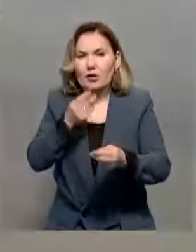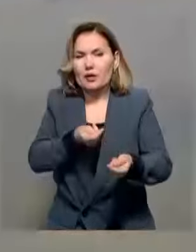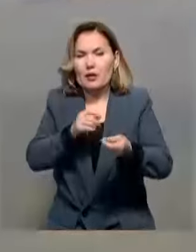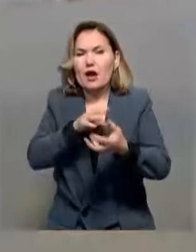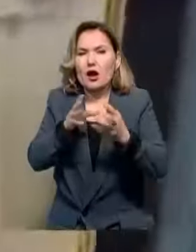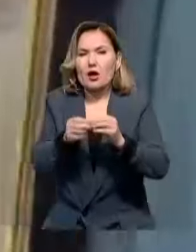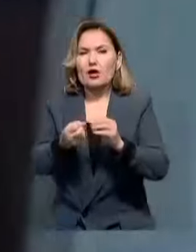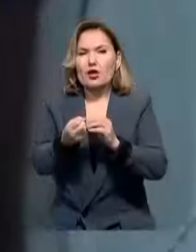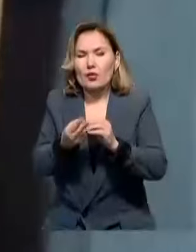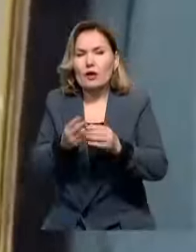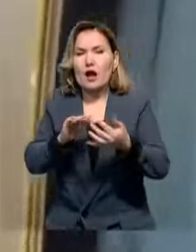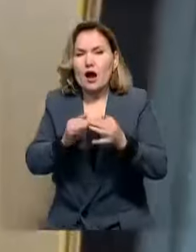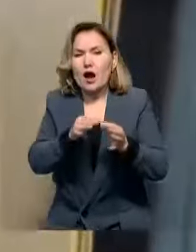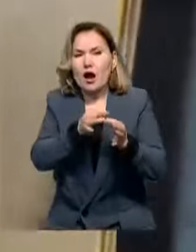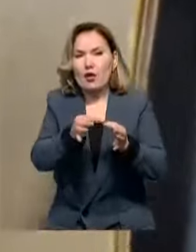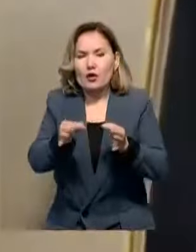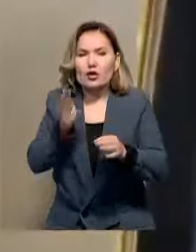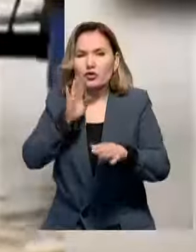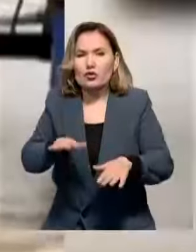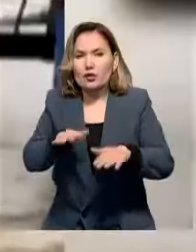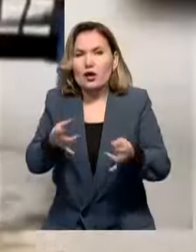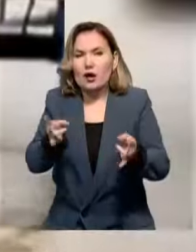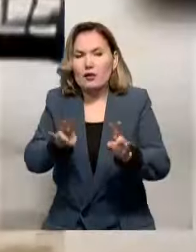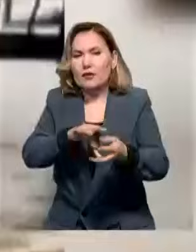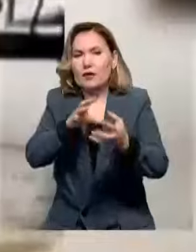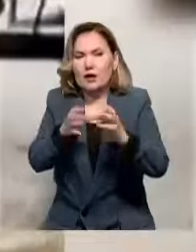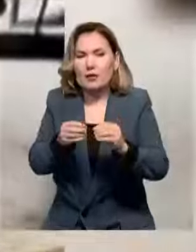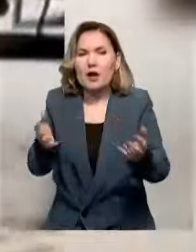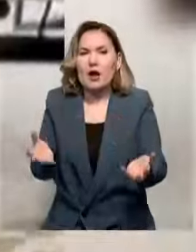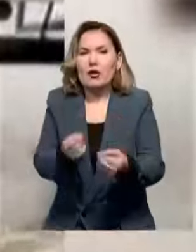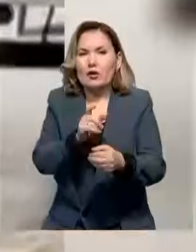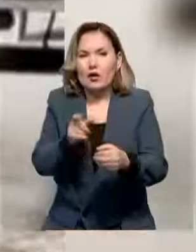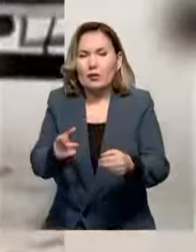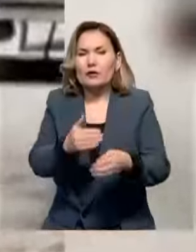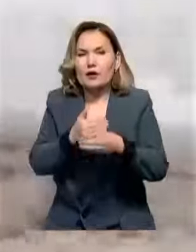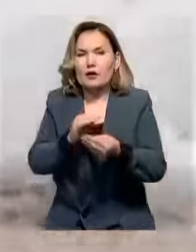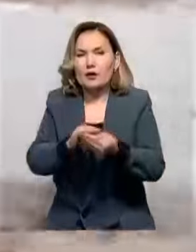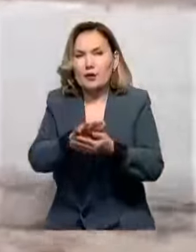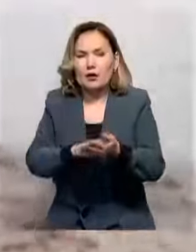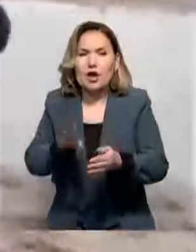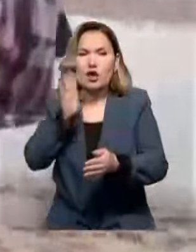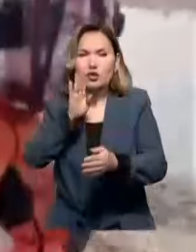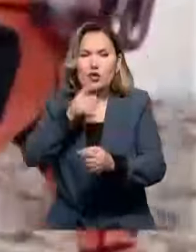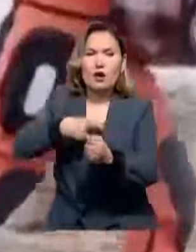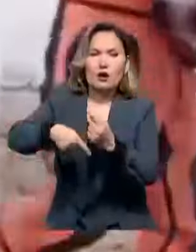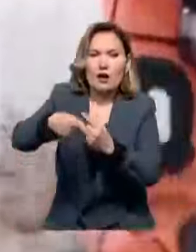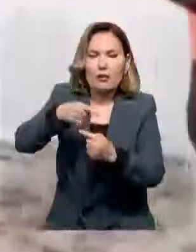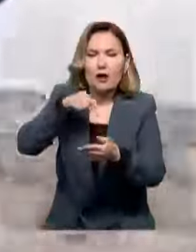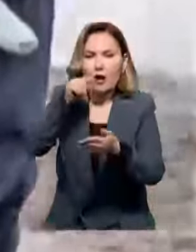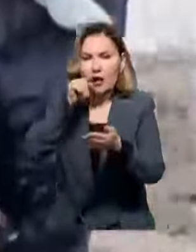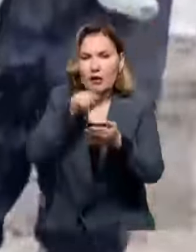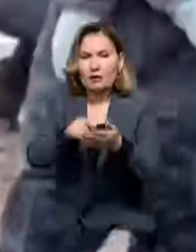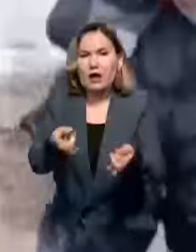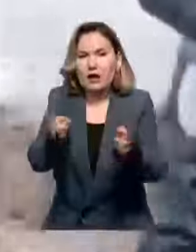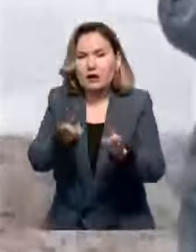жалпы саны 12 ауыл қыстақты су басқан. Тұрғындарды құтқару жұмыстары әлі жалғасып жатыр. Су қоршауында қалған елді мекендерден